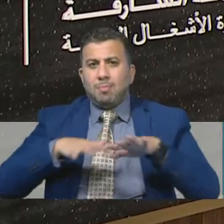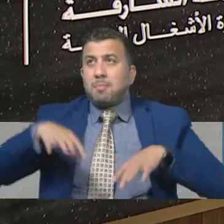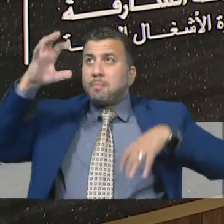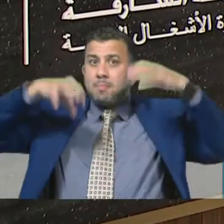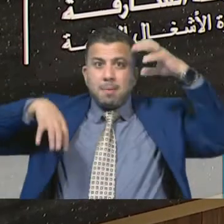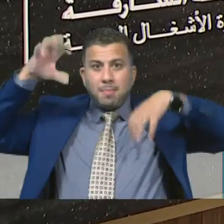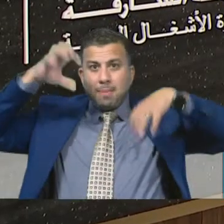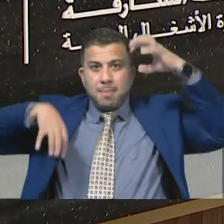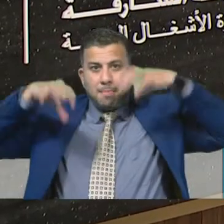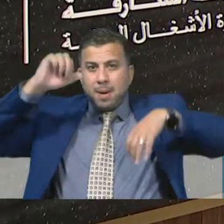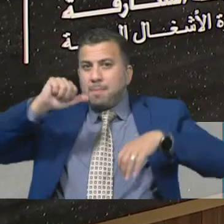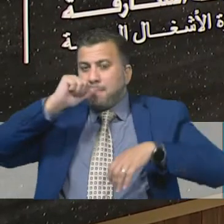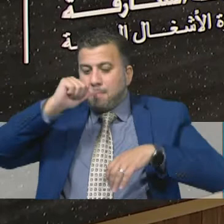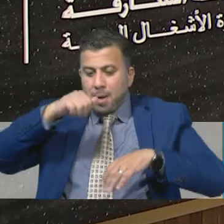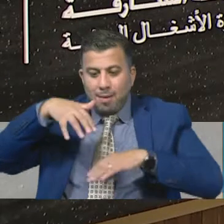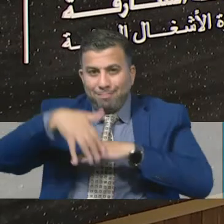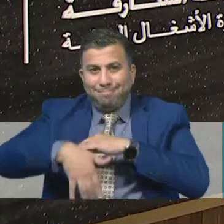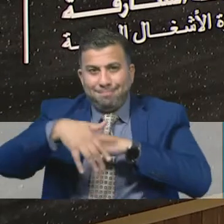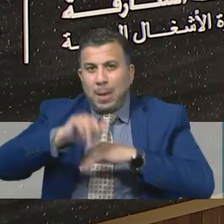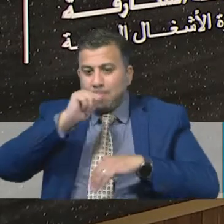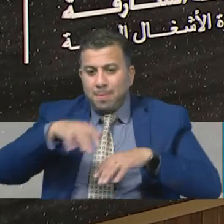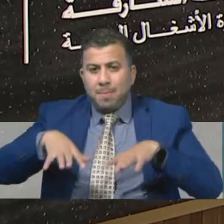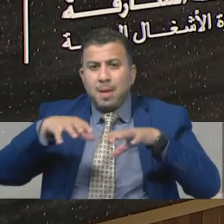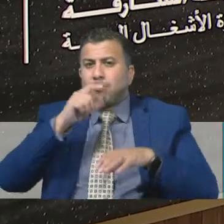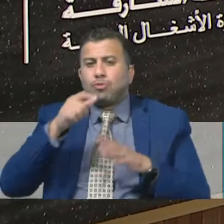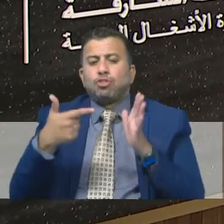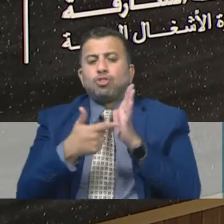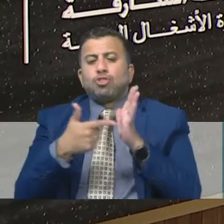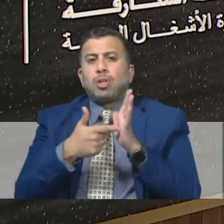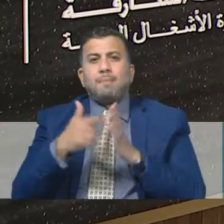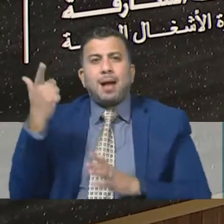الأمطار والمياه الجوفية في كل من الجامعة القاسمية